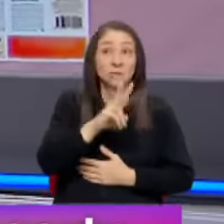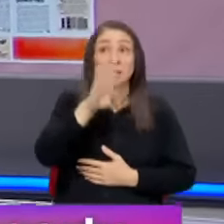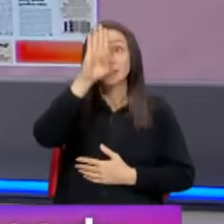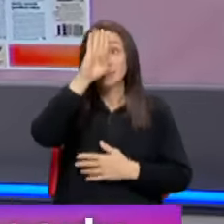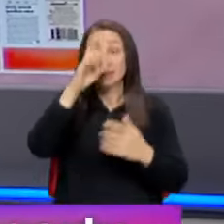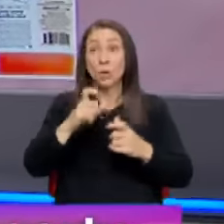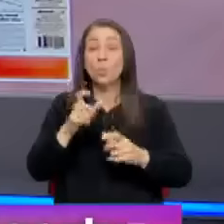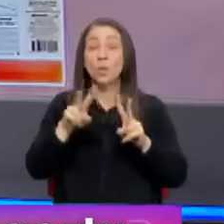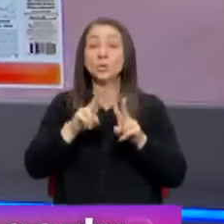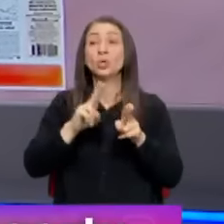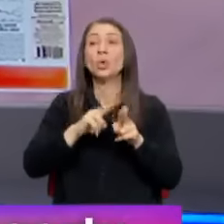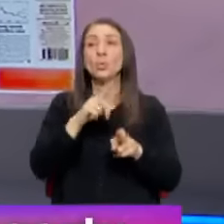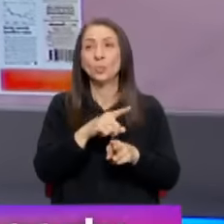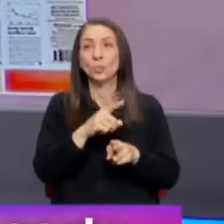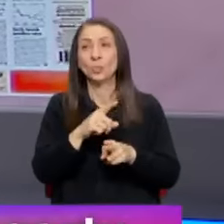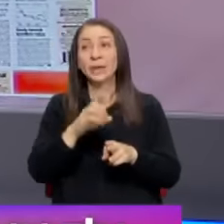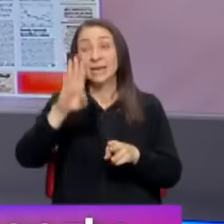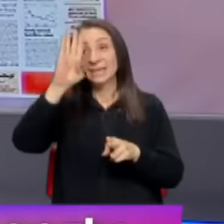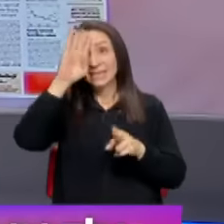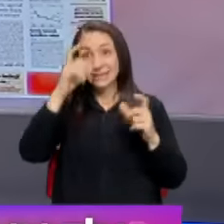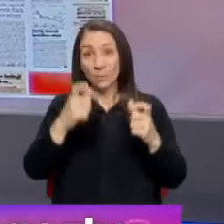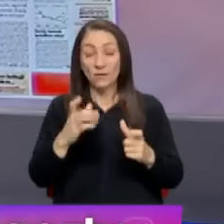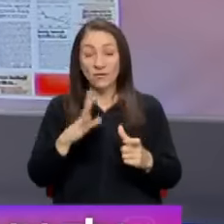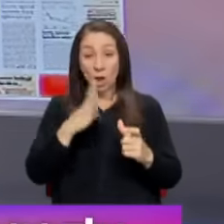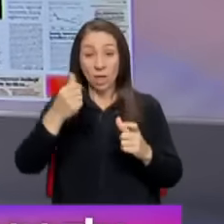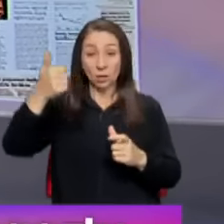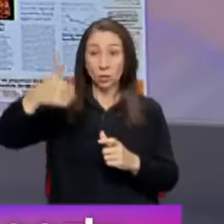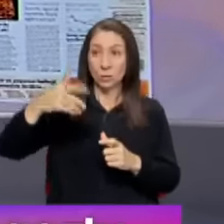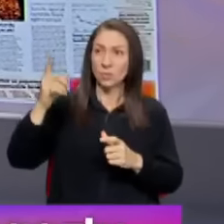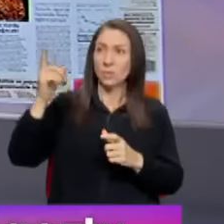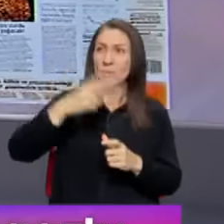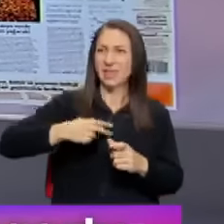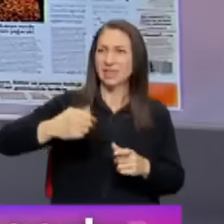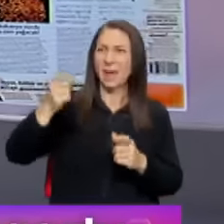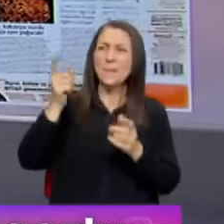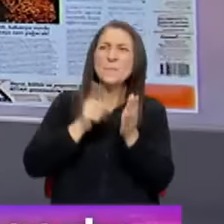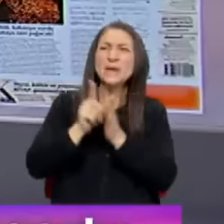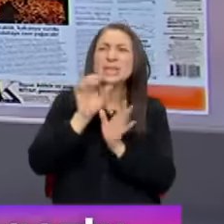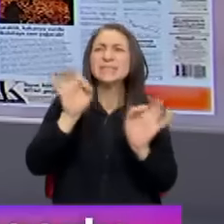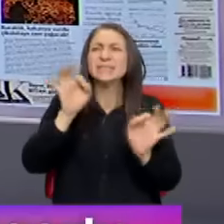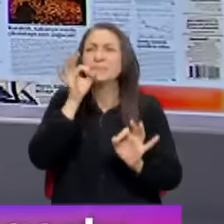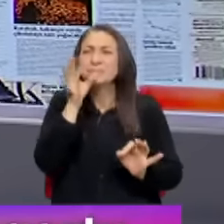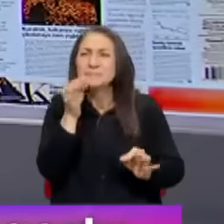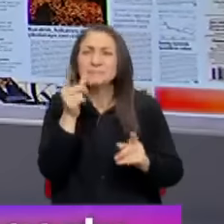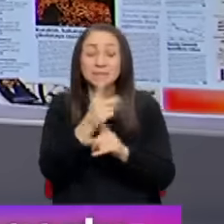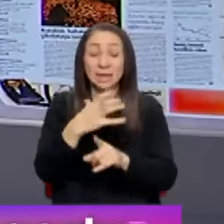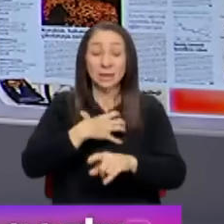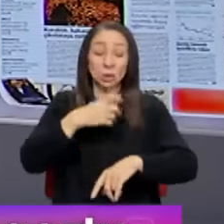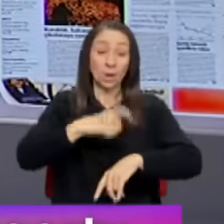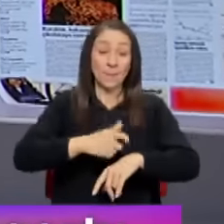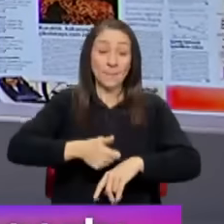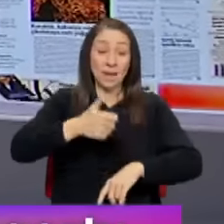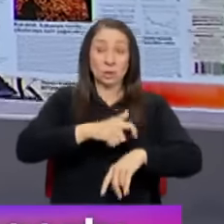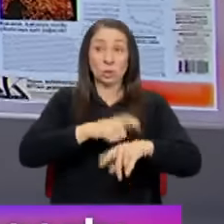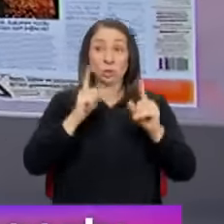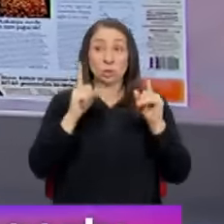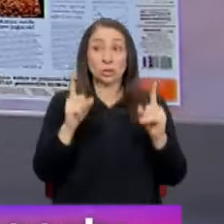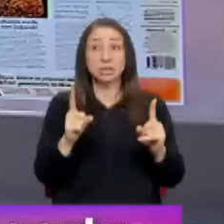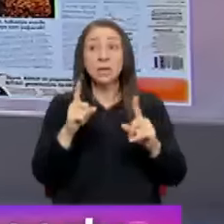İstanbul'da Murat Kurum İstanbul'un mevcut yönetiminin başarısızlığını anlatırken kendi döneminde, bakanlığı